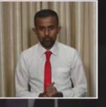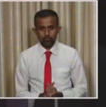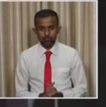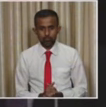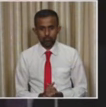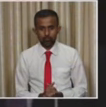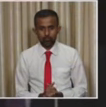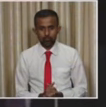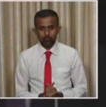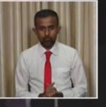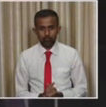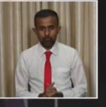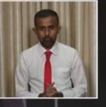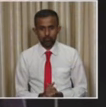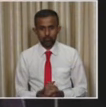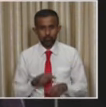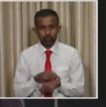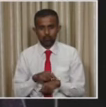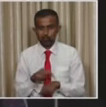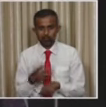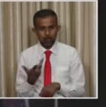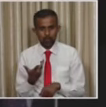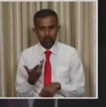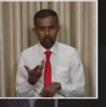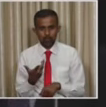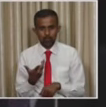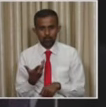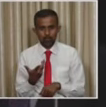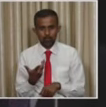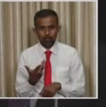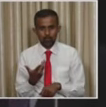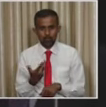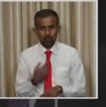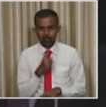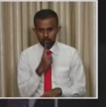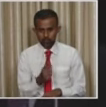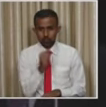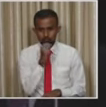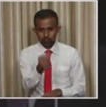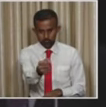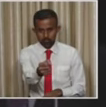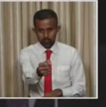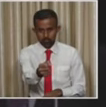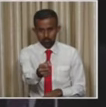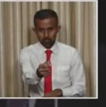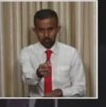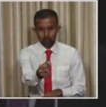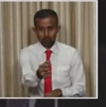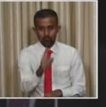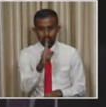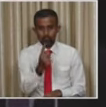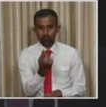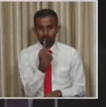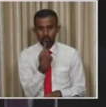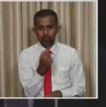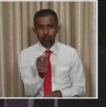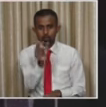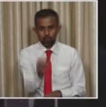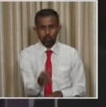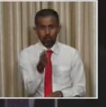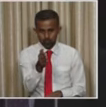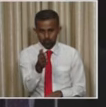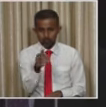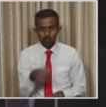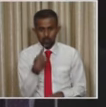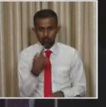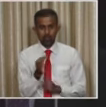සභානායකතුමා. නෑ නෑ නෑ. අපිට ලොකු වෙලාවක් නෑ. නෑ නෑ let me explain මම කියන්නේ ඔබතුමාට මයික් එක දෙනවනේ. අපි ඔබතුමාගෙන් ඉල්ලා සිටින එක දෙයයි. ඔබතුමා